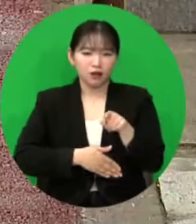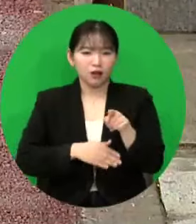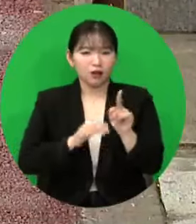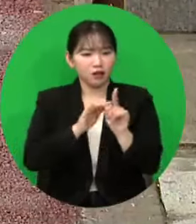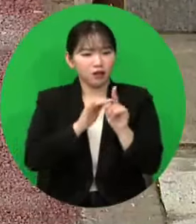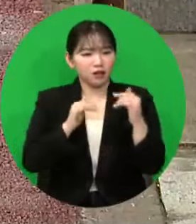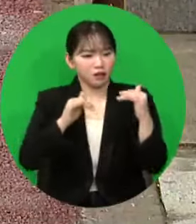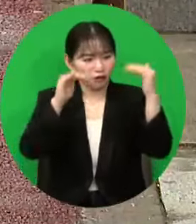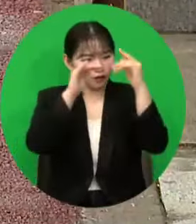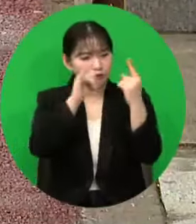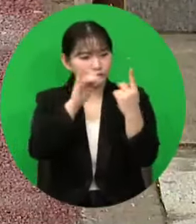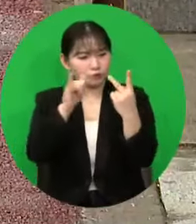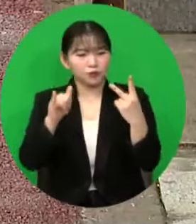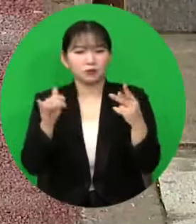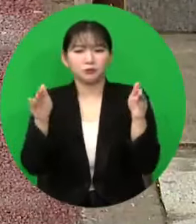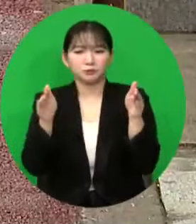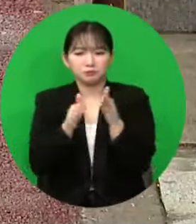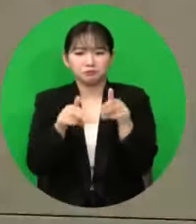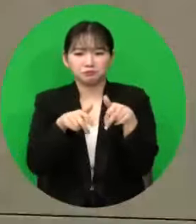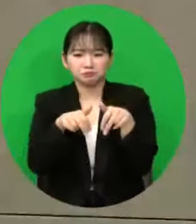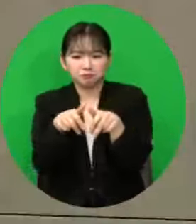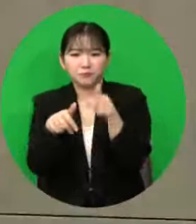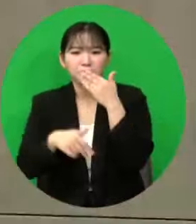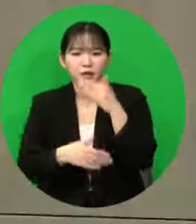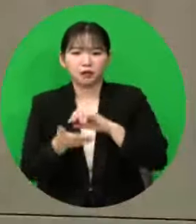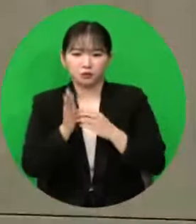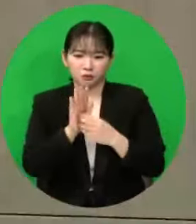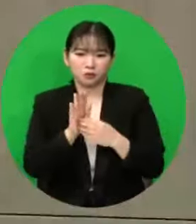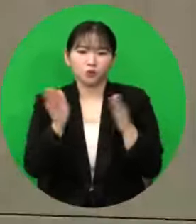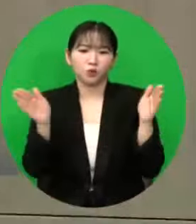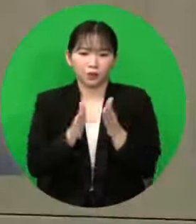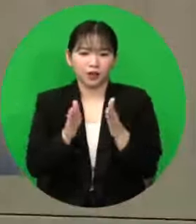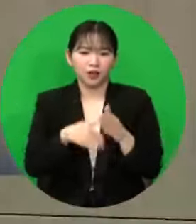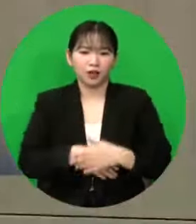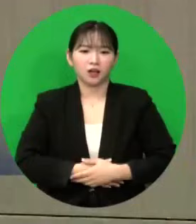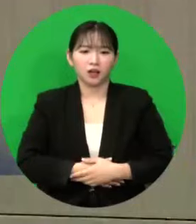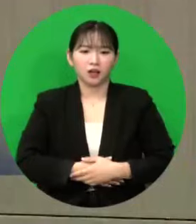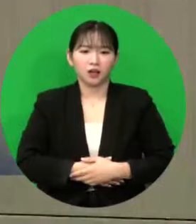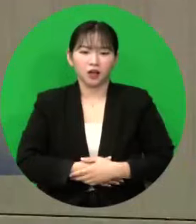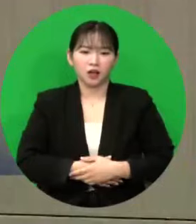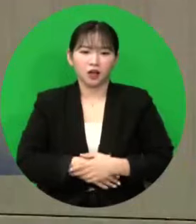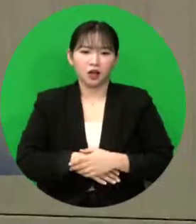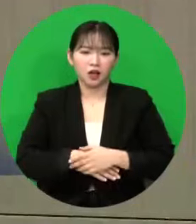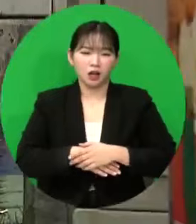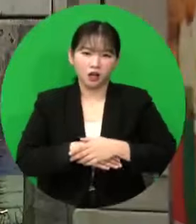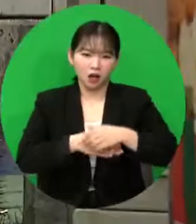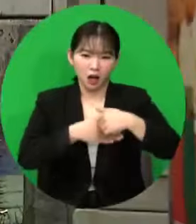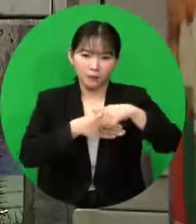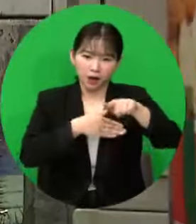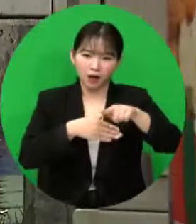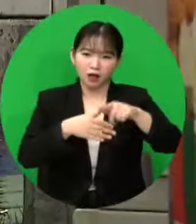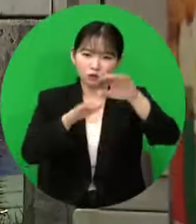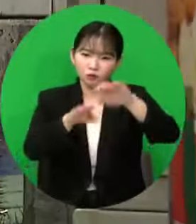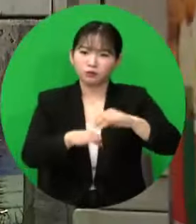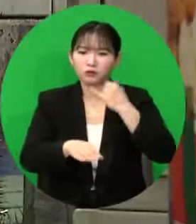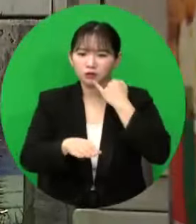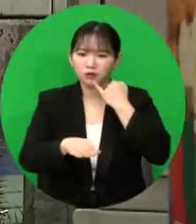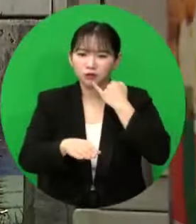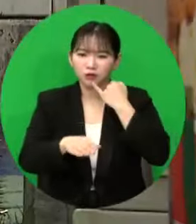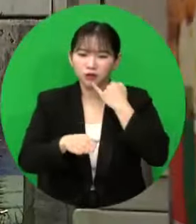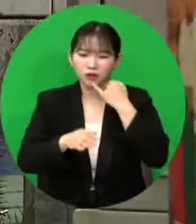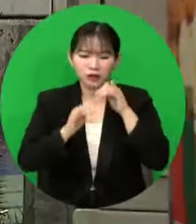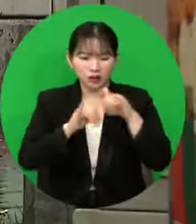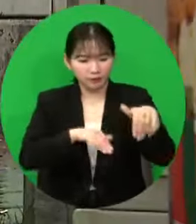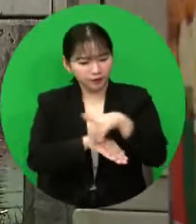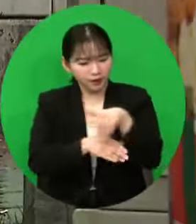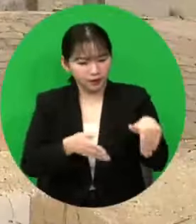겨우 지나갈 수 있는 공간만 남아 있습니다. 좀 도로 쪽이라 너무 몰라도 이쪽에는 조금 아무래도